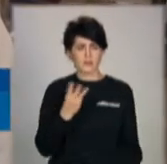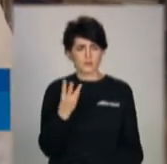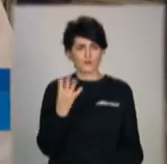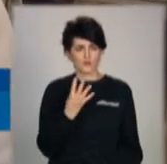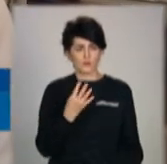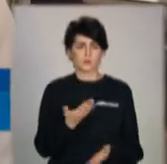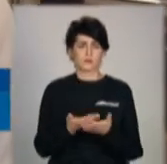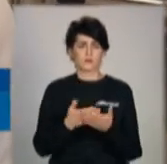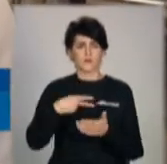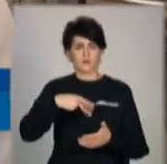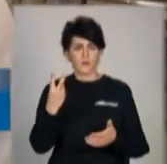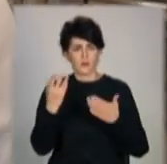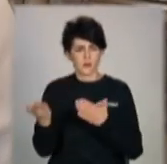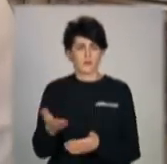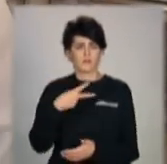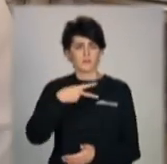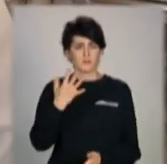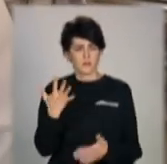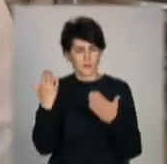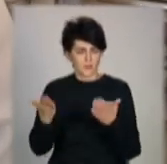4-й, 22-й, 25-й,